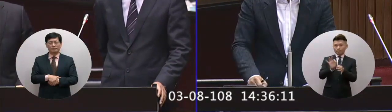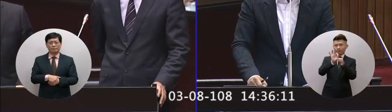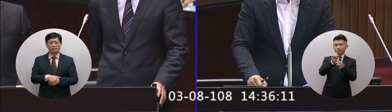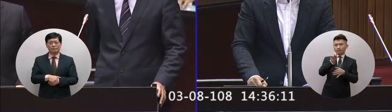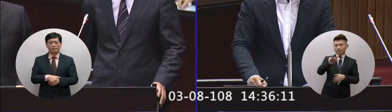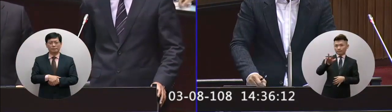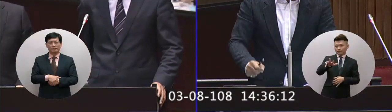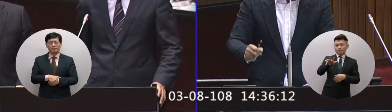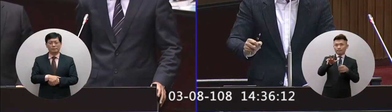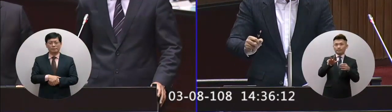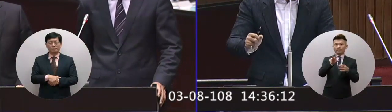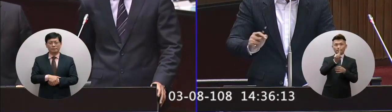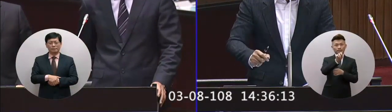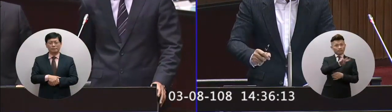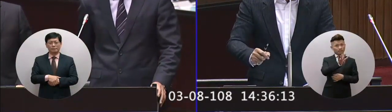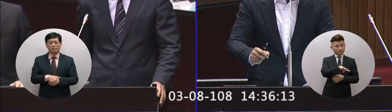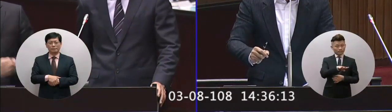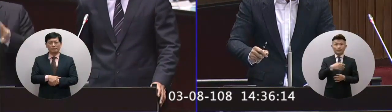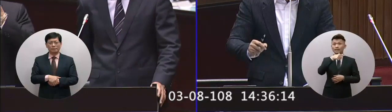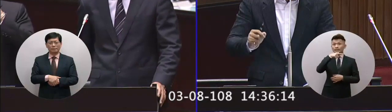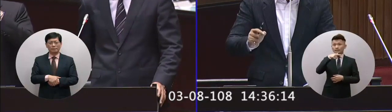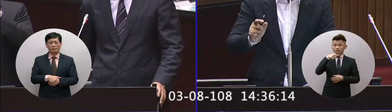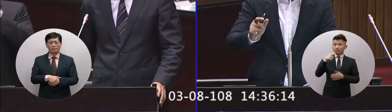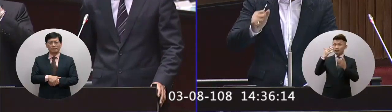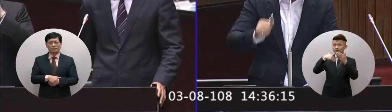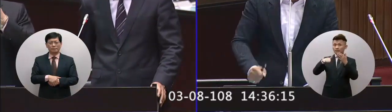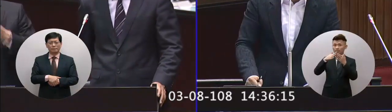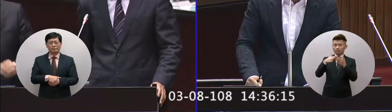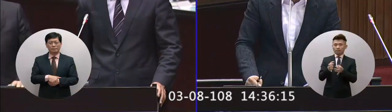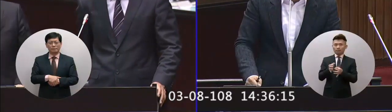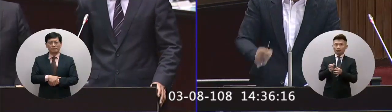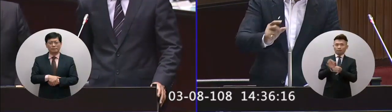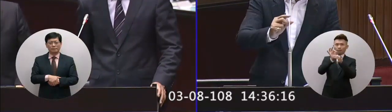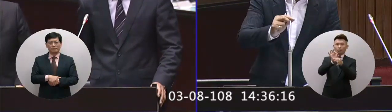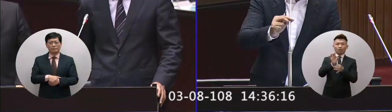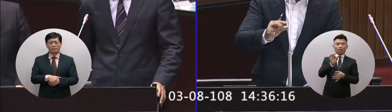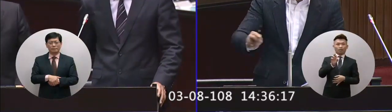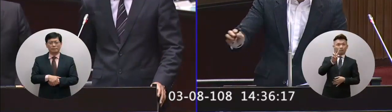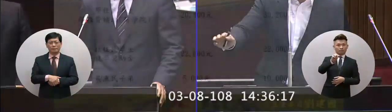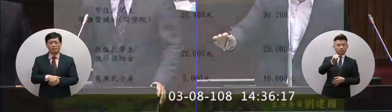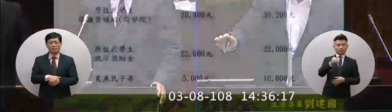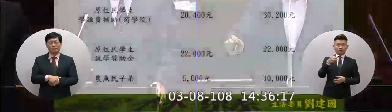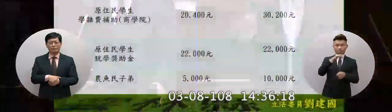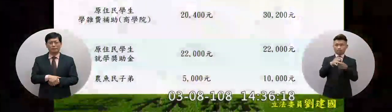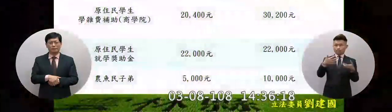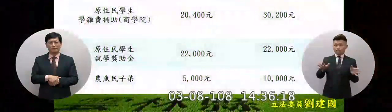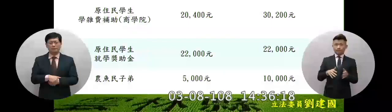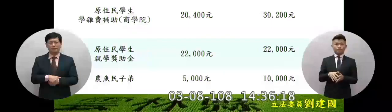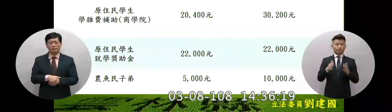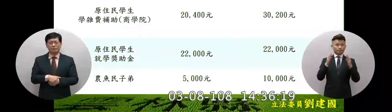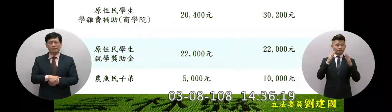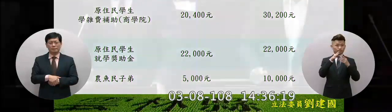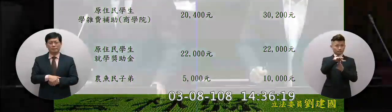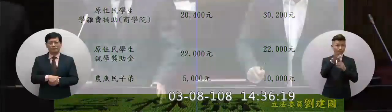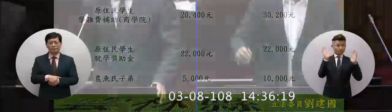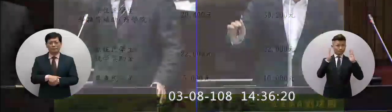千到四萬市對蘇立的部分就對了只有條款到三萬我們剛才說起來農家的主題他必須